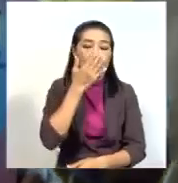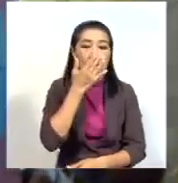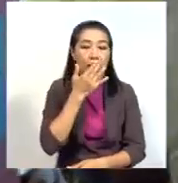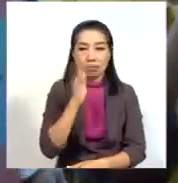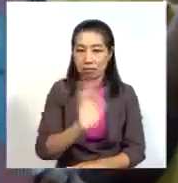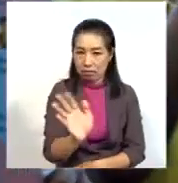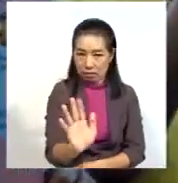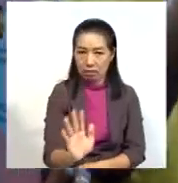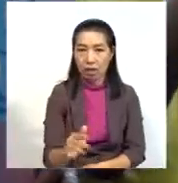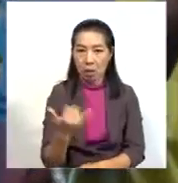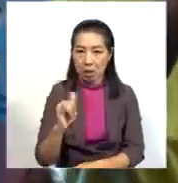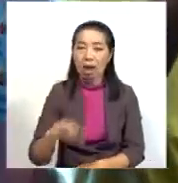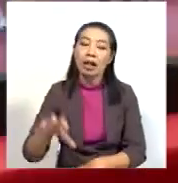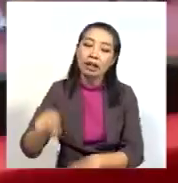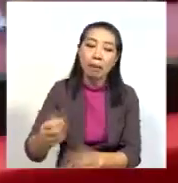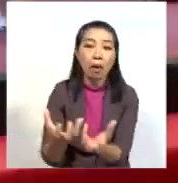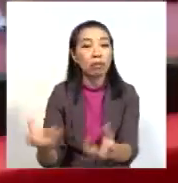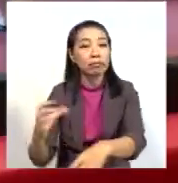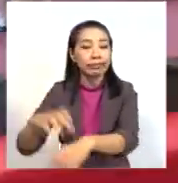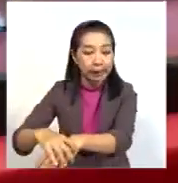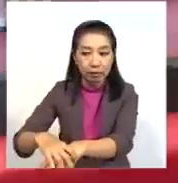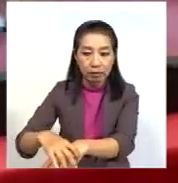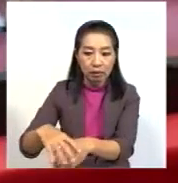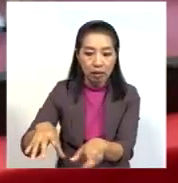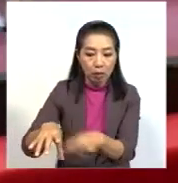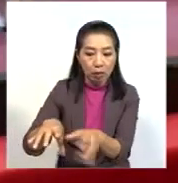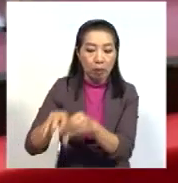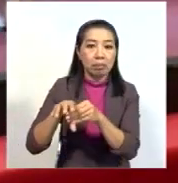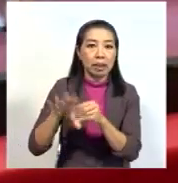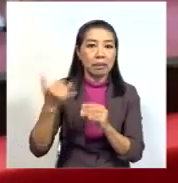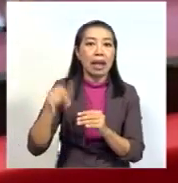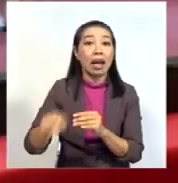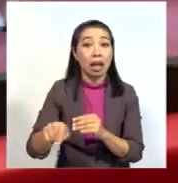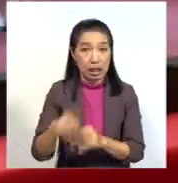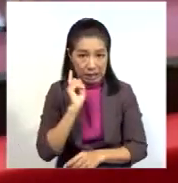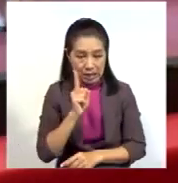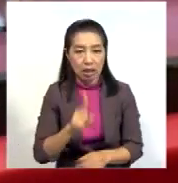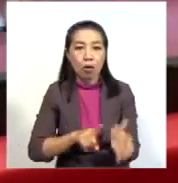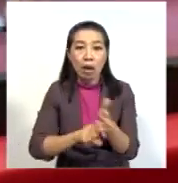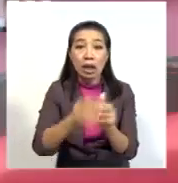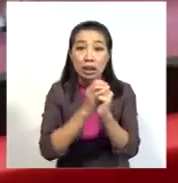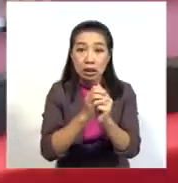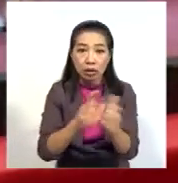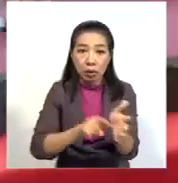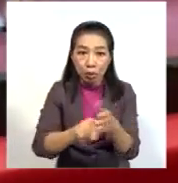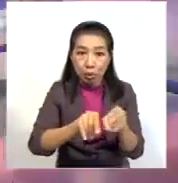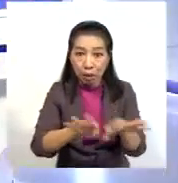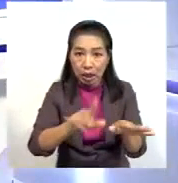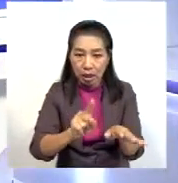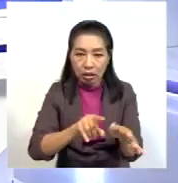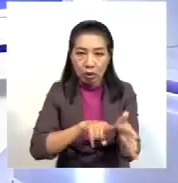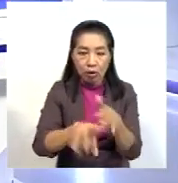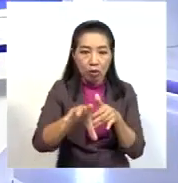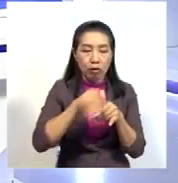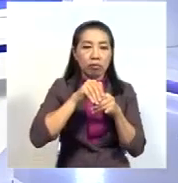ที่ไม่จำเป็นนะคะเพราะว่าอย่างที่คุณหมอบอกว่าจริงๆแล้วถ้าเราสังเกตเนี่ยไวรัสโควิด-19 เนี่ยอาการไม่รุนแรงเขา